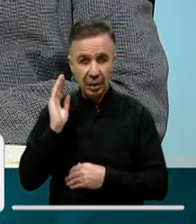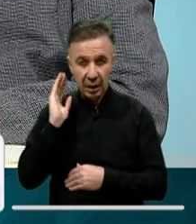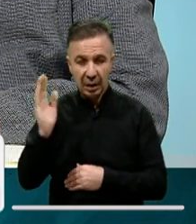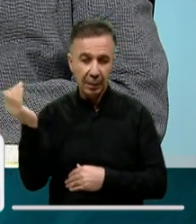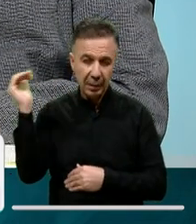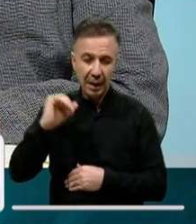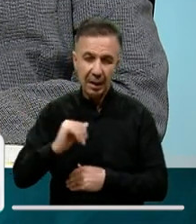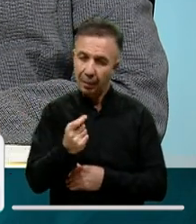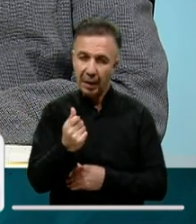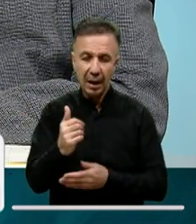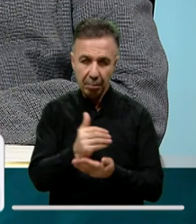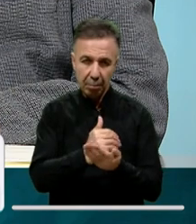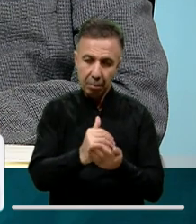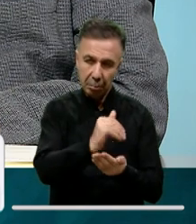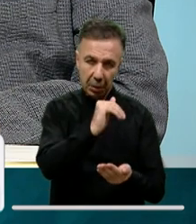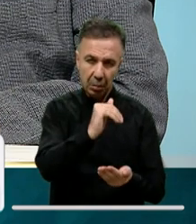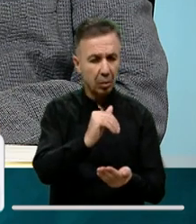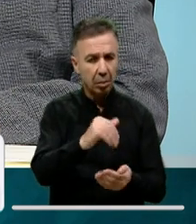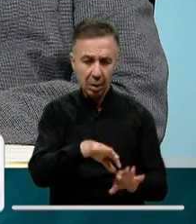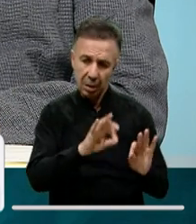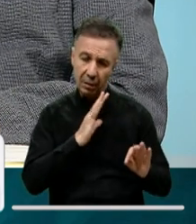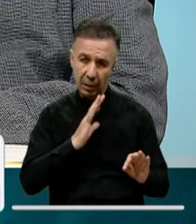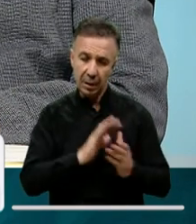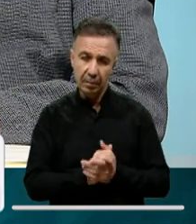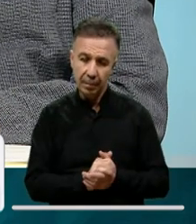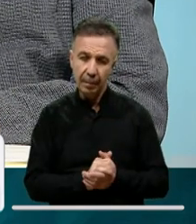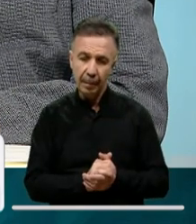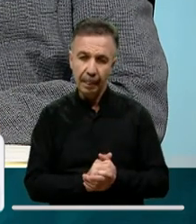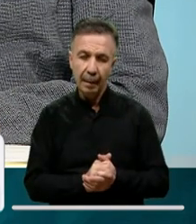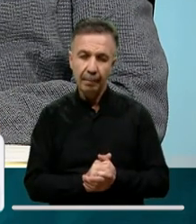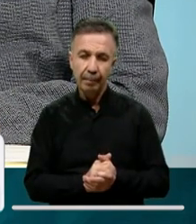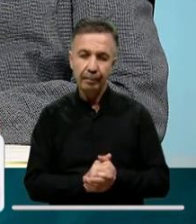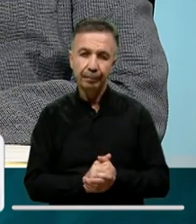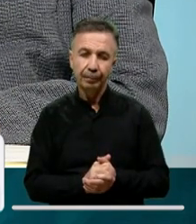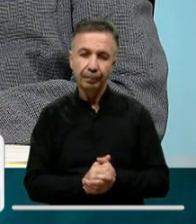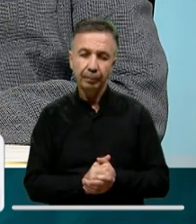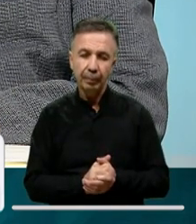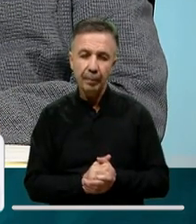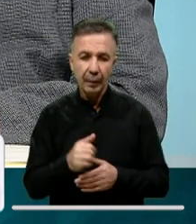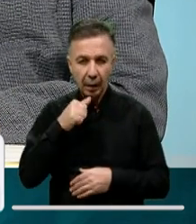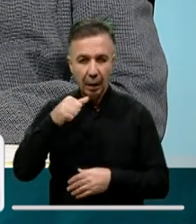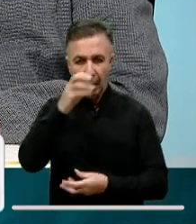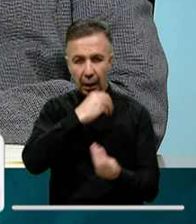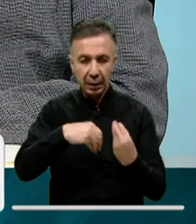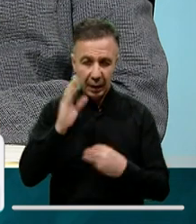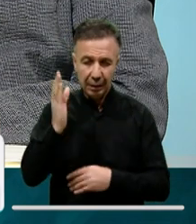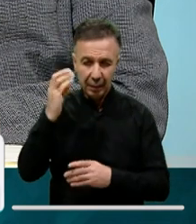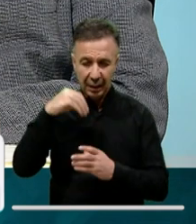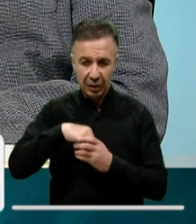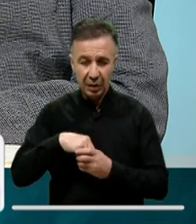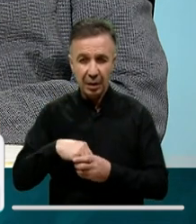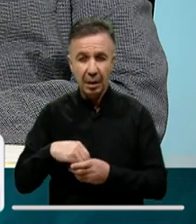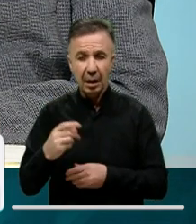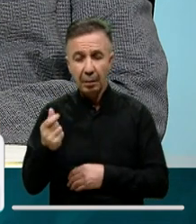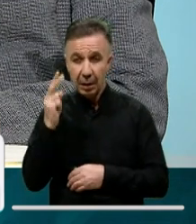getirecek parayı biriktirmişti. Yani istitaa sahibi olmuştu. Hac için zengin